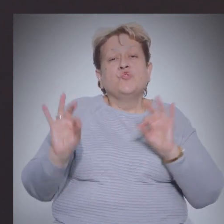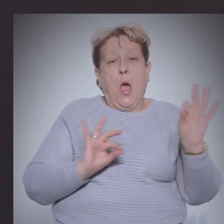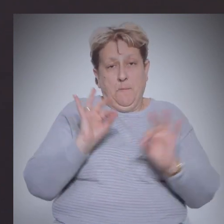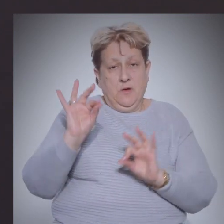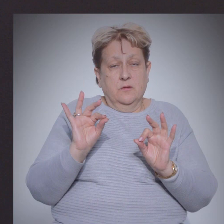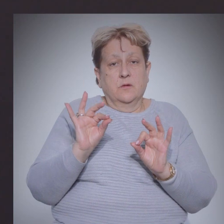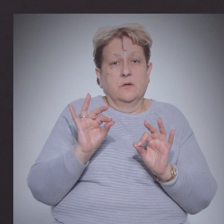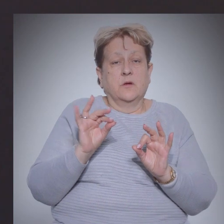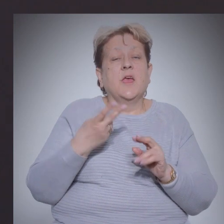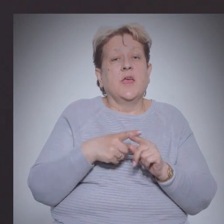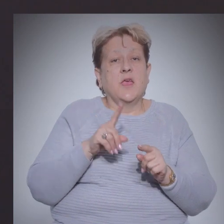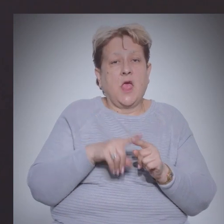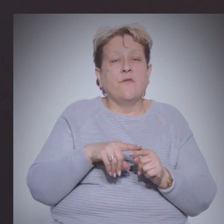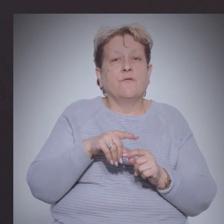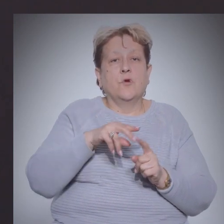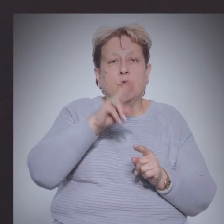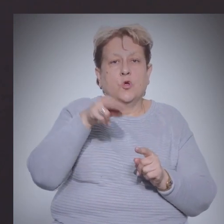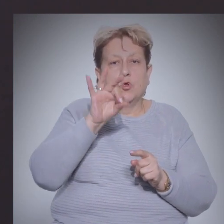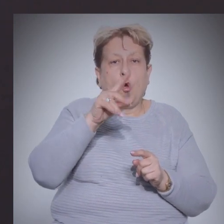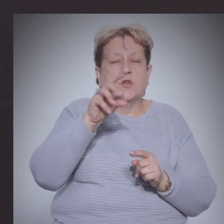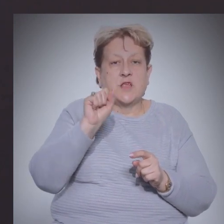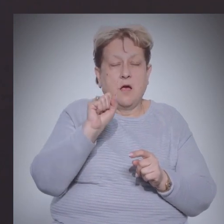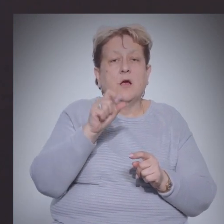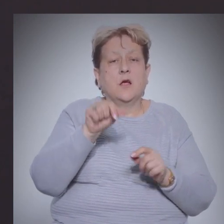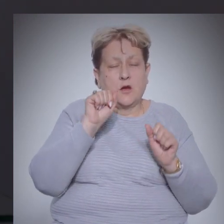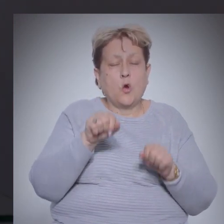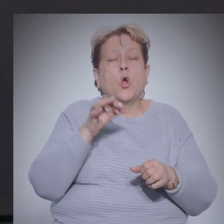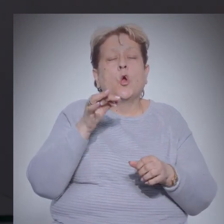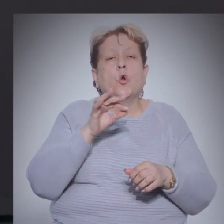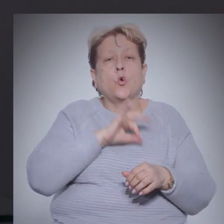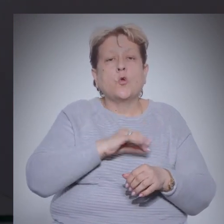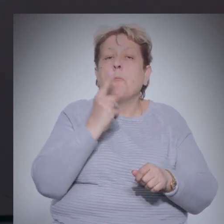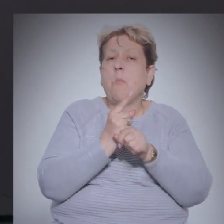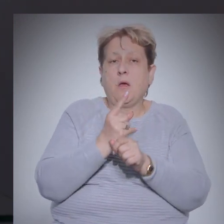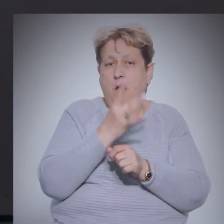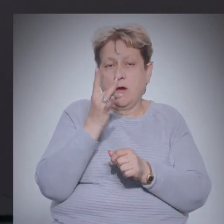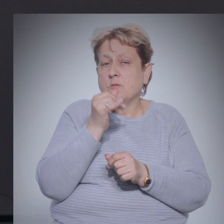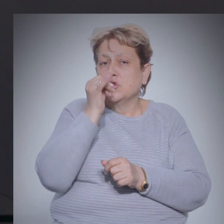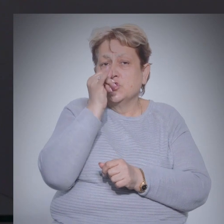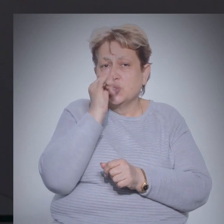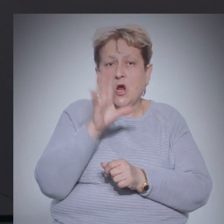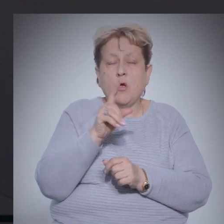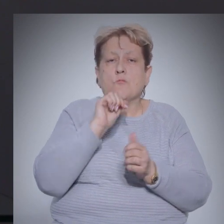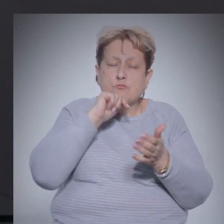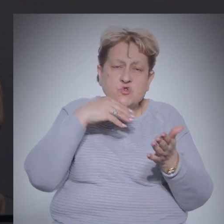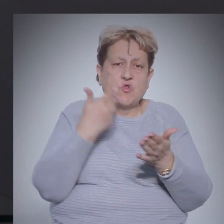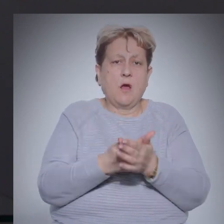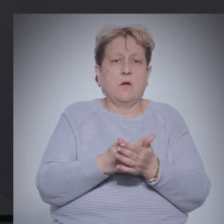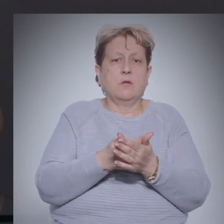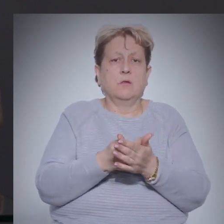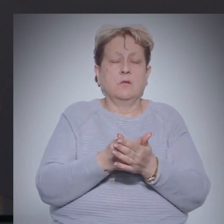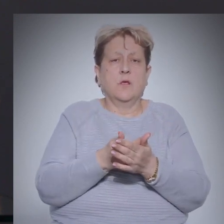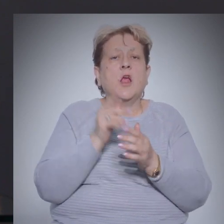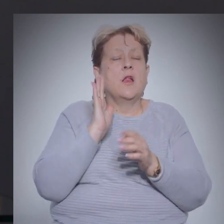ասաց չապը և դոզը, եթեք ուզեք, ինքը կարող է գործել միայն մեկ անգամ, չի կարող այն